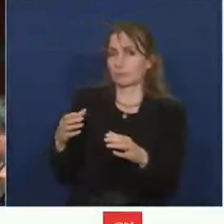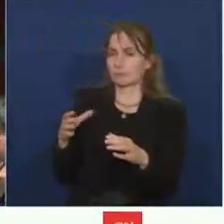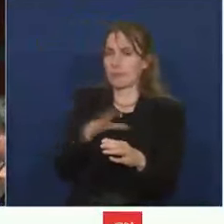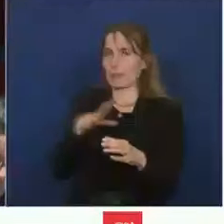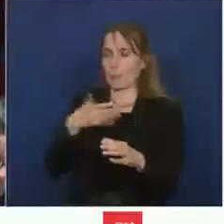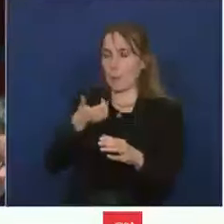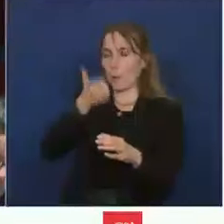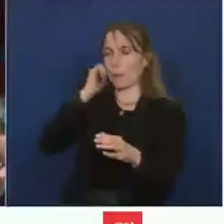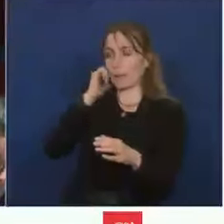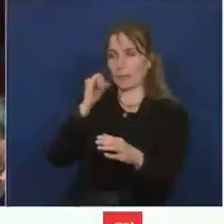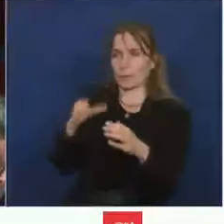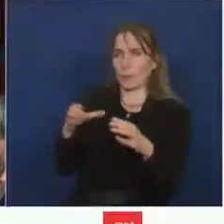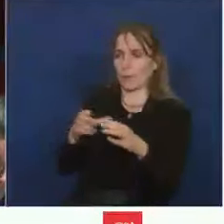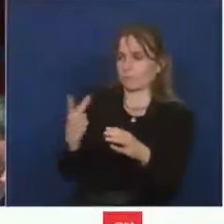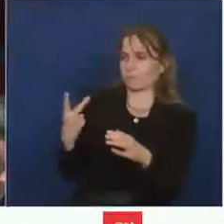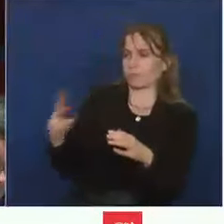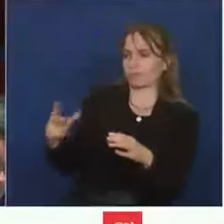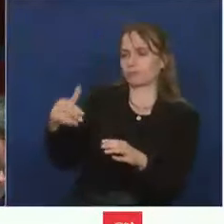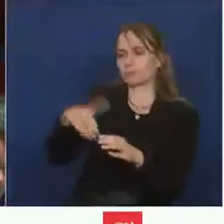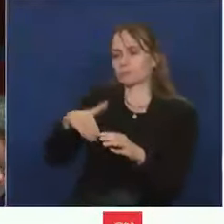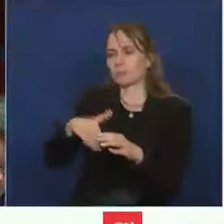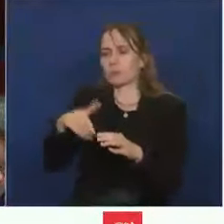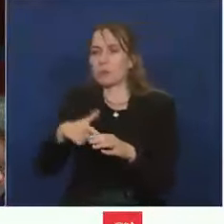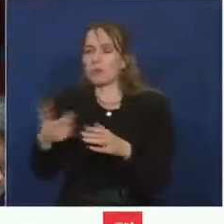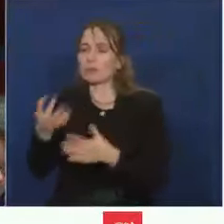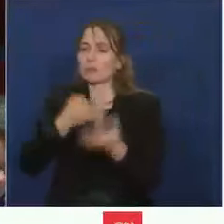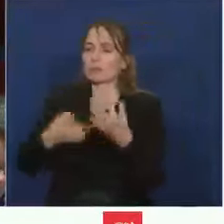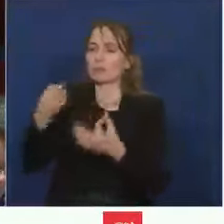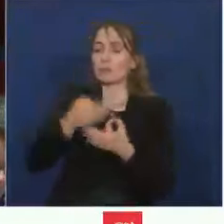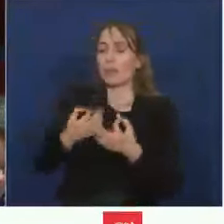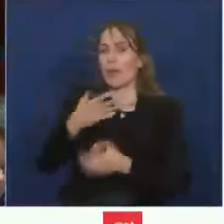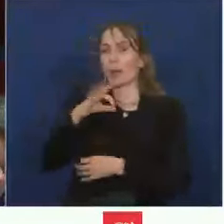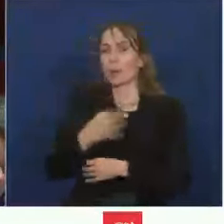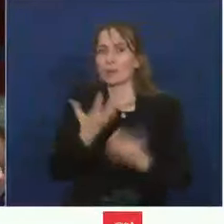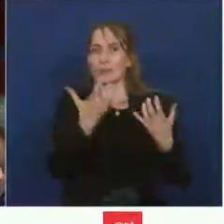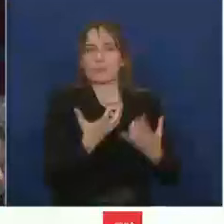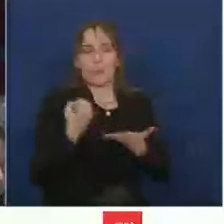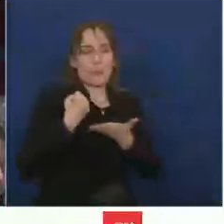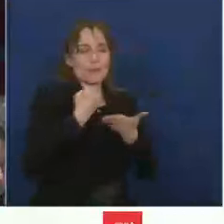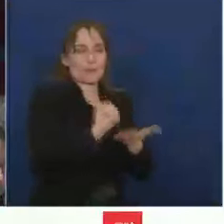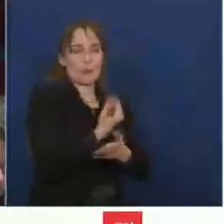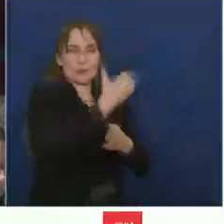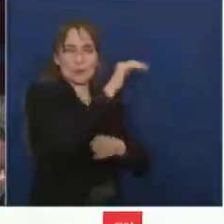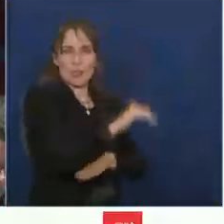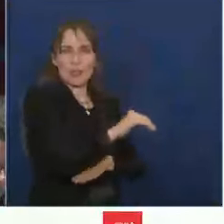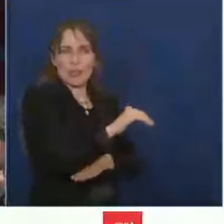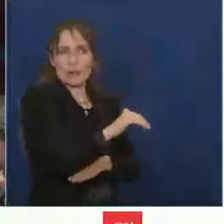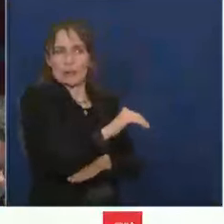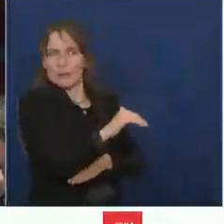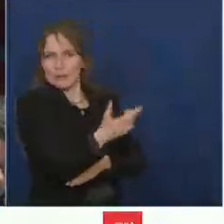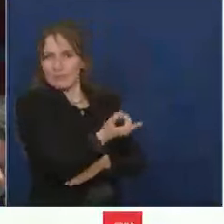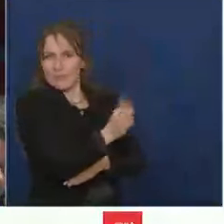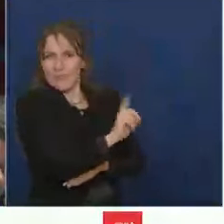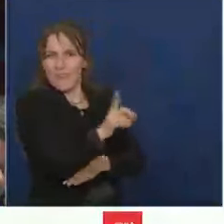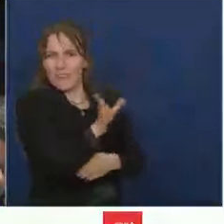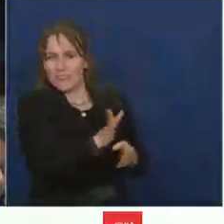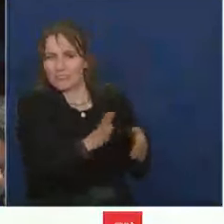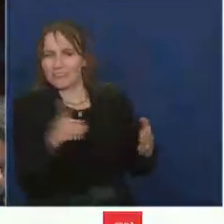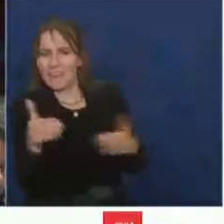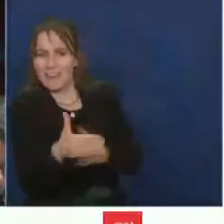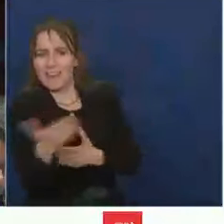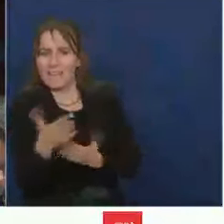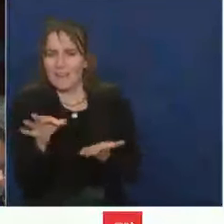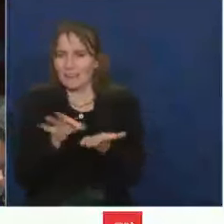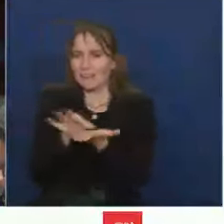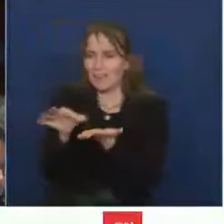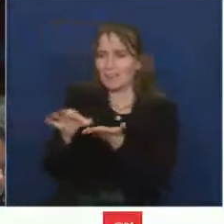est une volonté que j'espère commune de protéger notre patrimoine, une manœuvre politique. Vous le savez, je